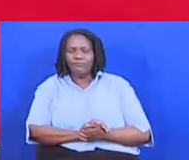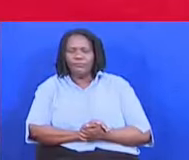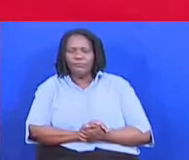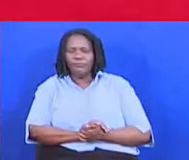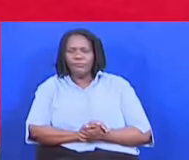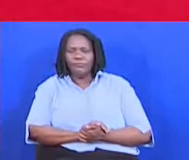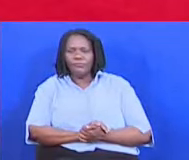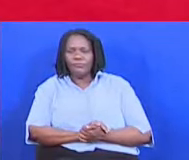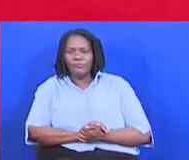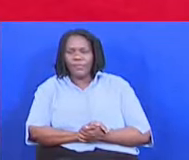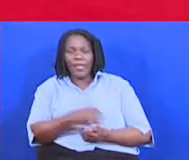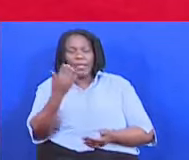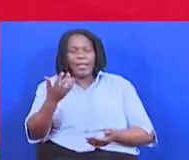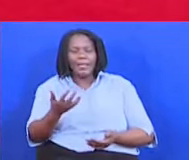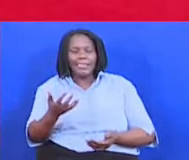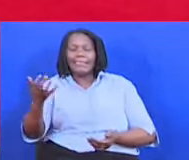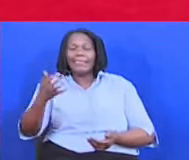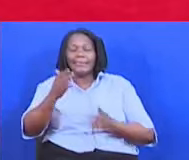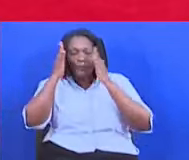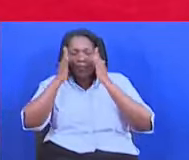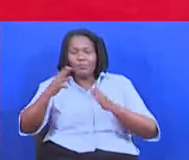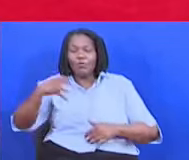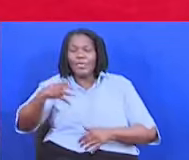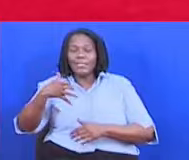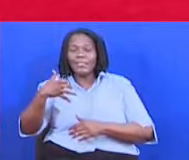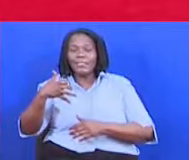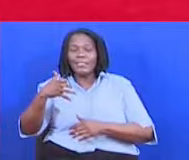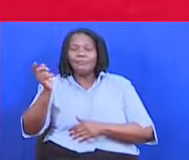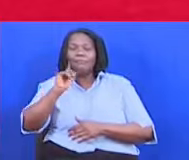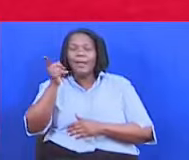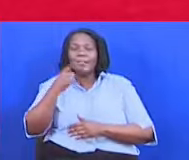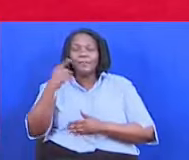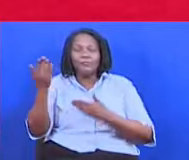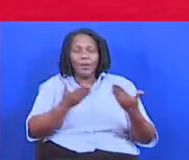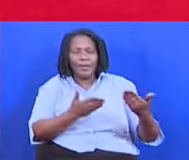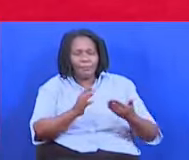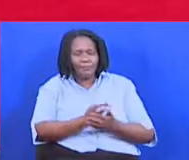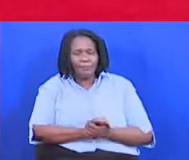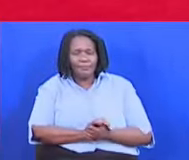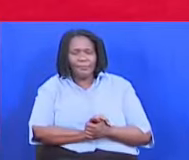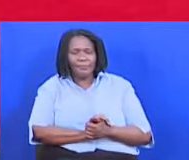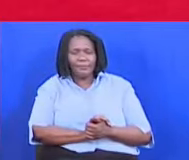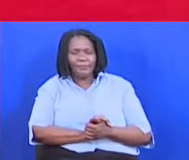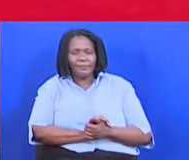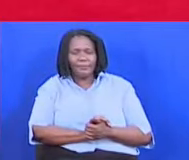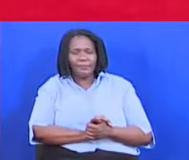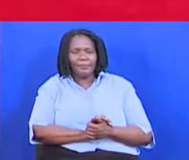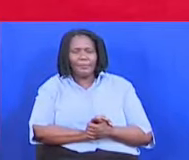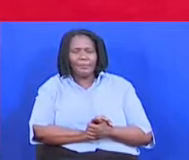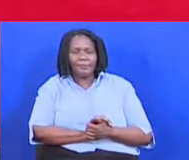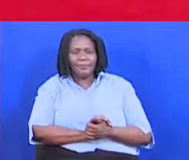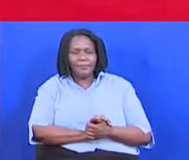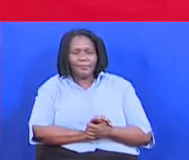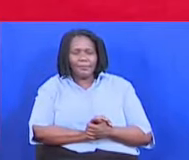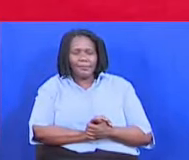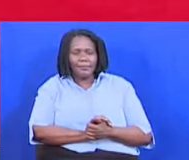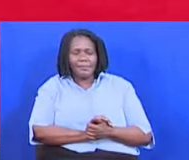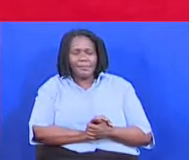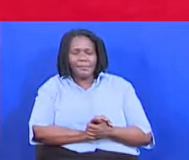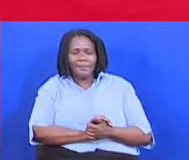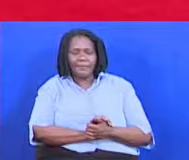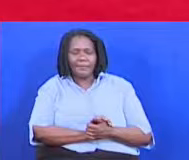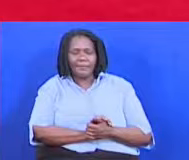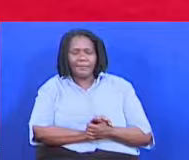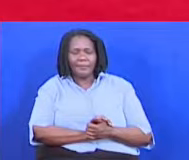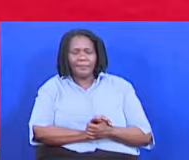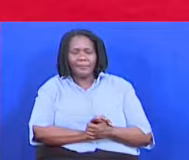Mheshimiwa Naibu Waziri, Mheshimiwa Waziri, majibu. Mheshimiwa Spika, naomba kujibu maswali mawili ya nyongeza